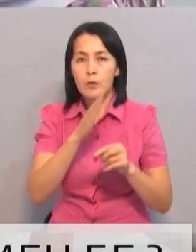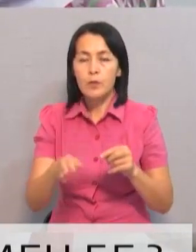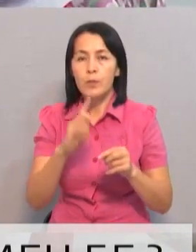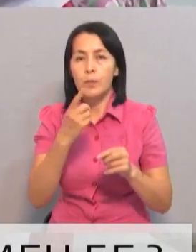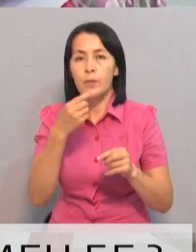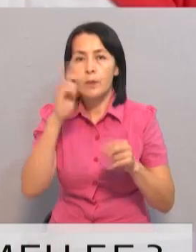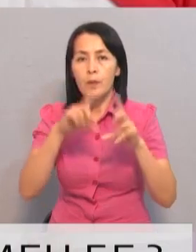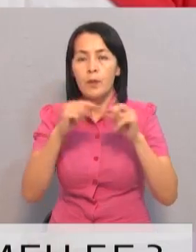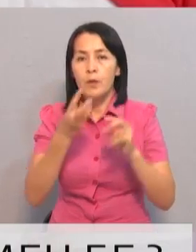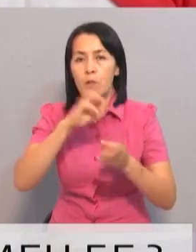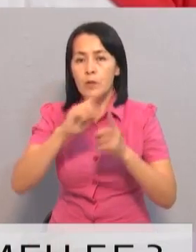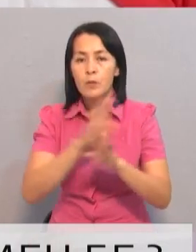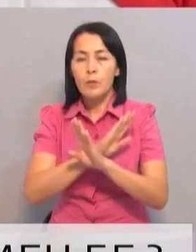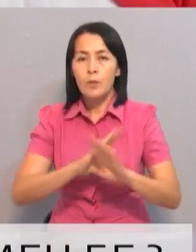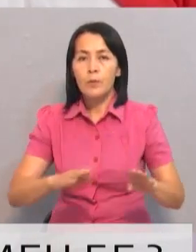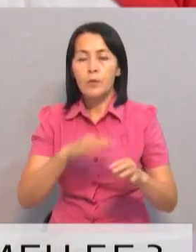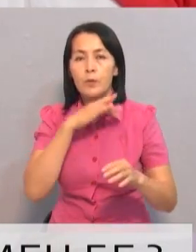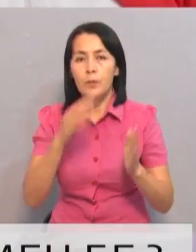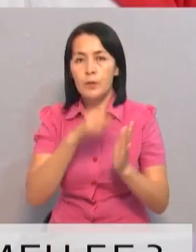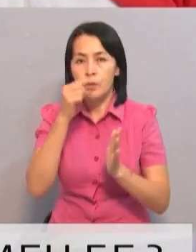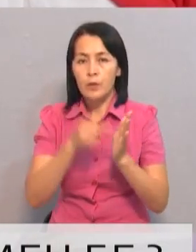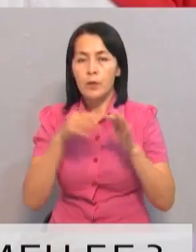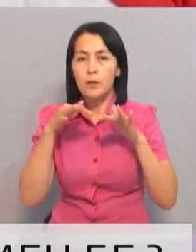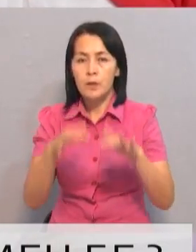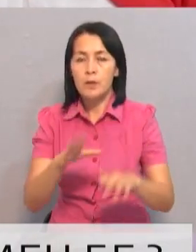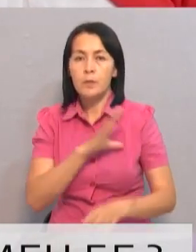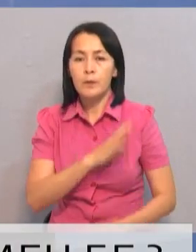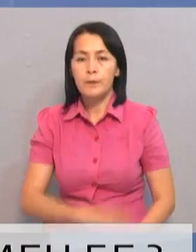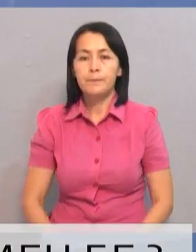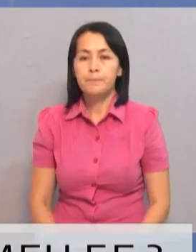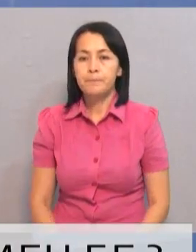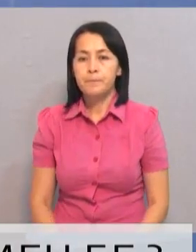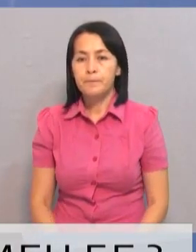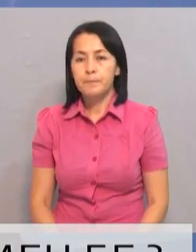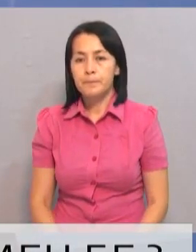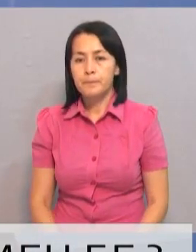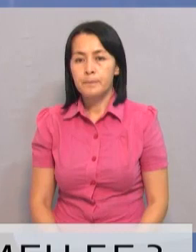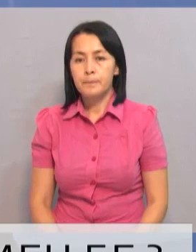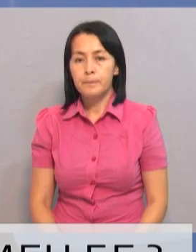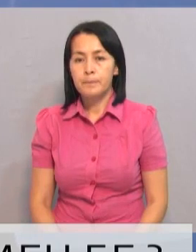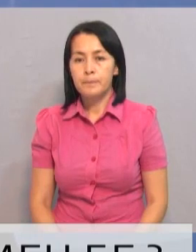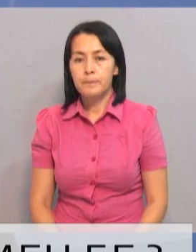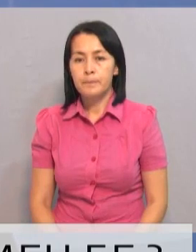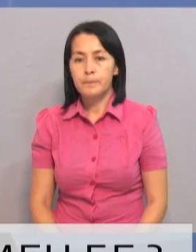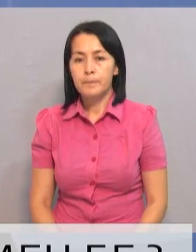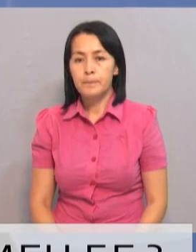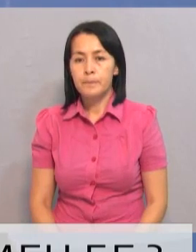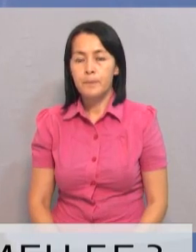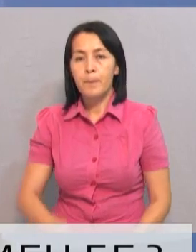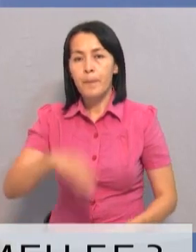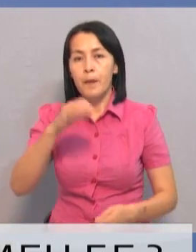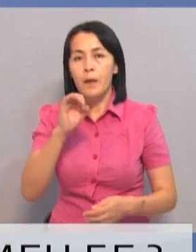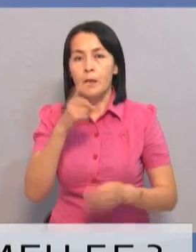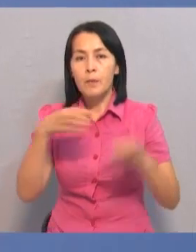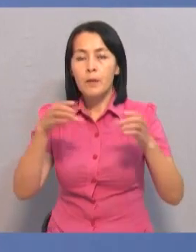бір мектепте үш ауысым болып оқымау секілді сұрақтардың шешімі болды. Сегодня вот я хотела сказать, что я очень благодарна.